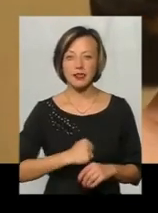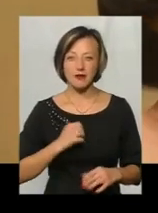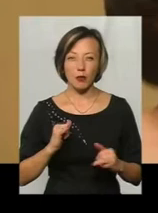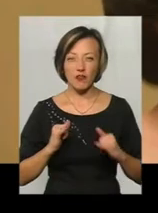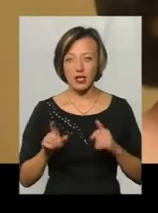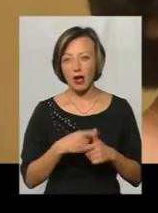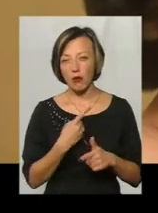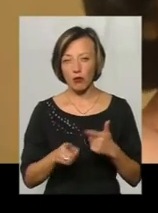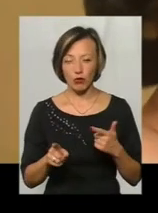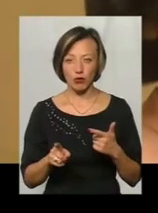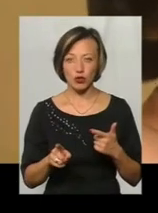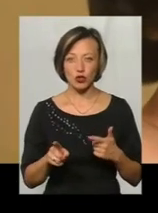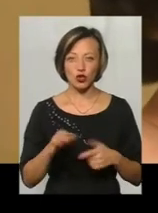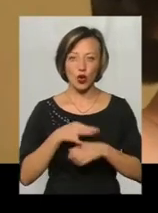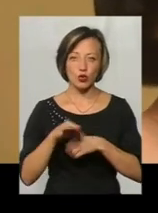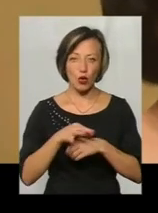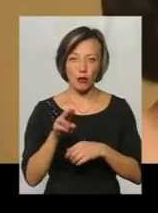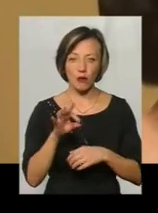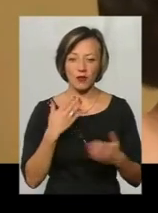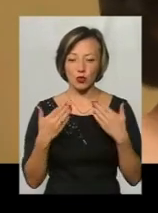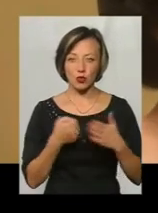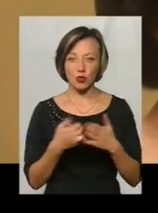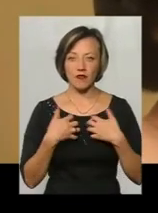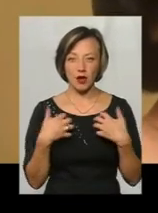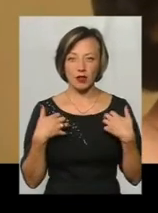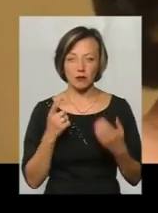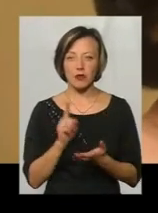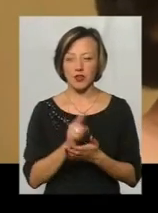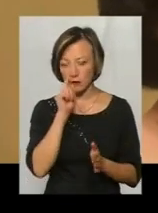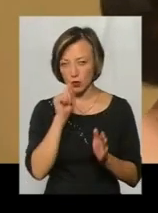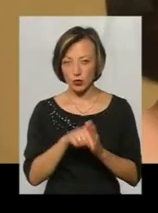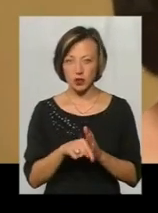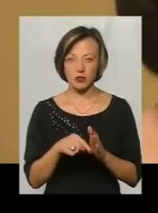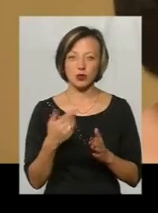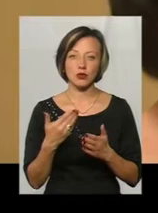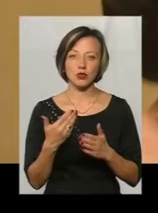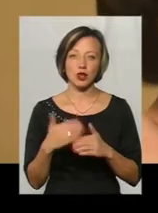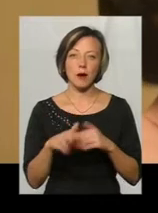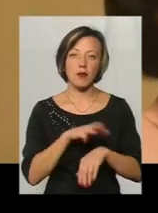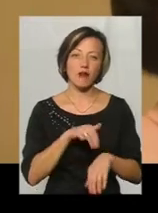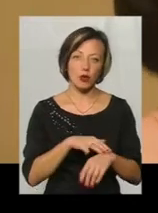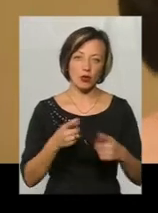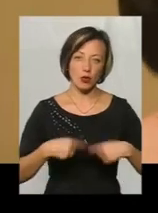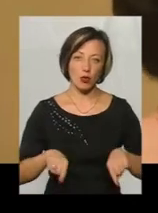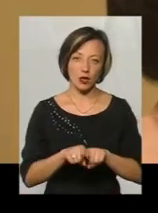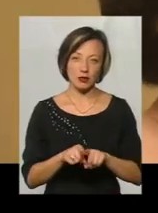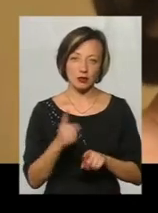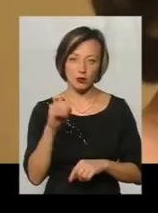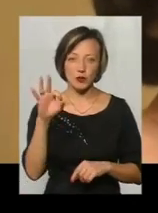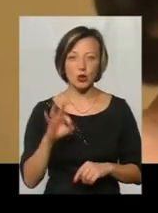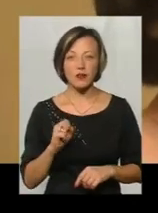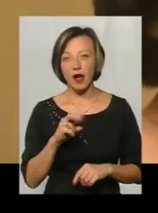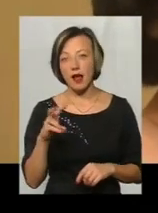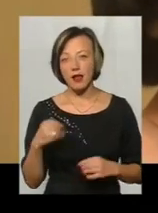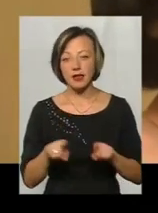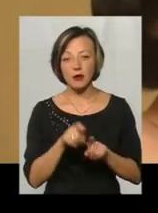поведінка або жорстокість по відношенню до тварин, звичайно, тут повинні втрутитися вже і правоохоронні органи, безумовно. Але